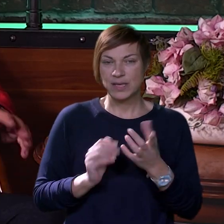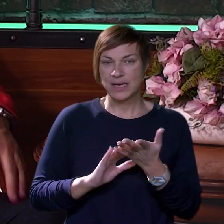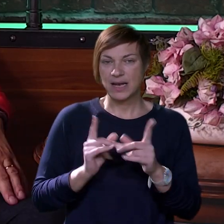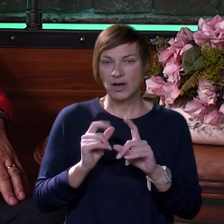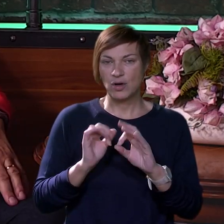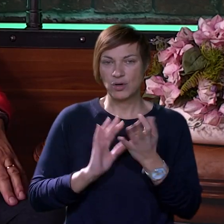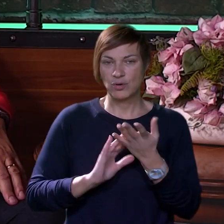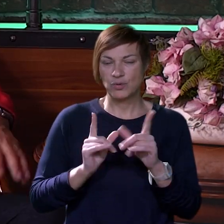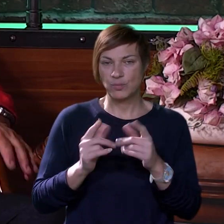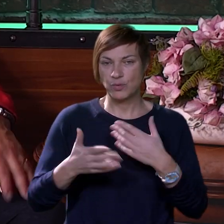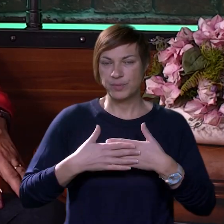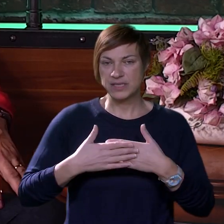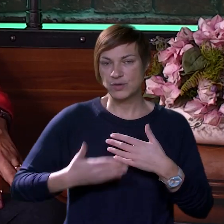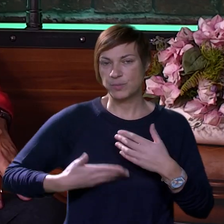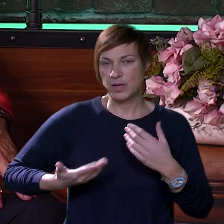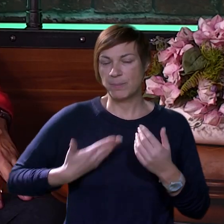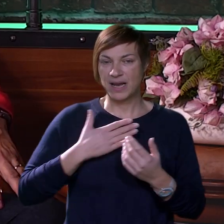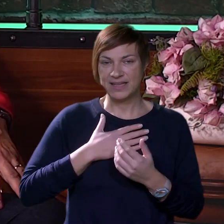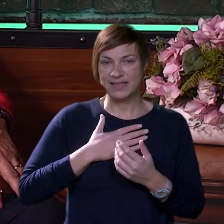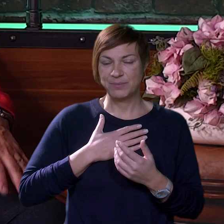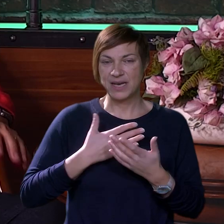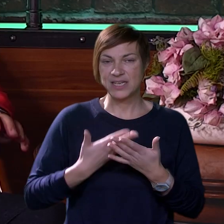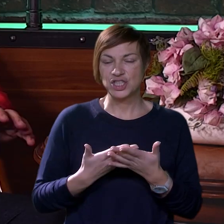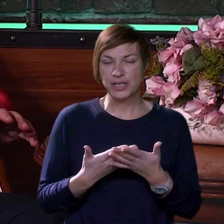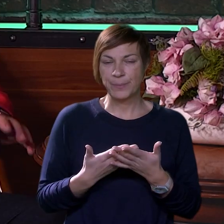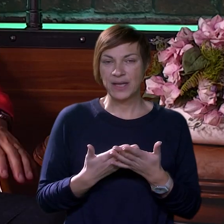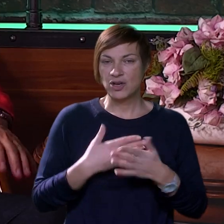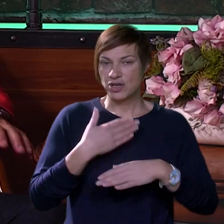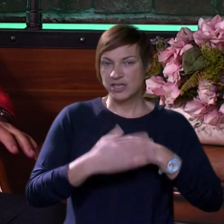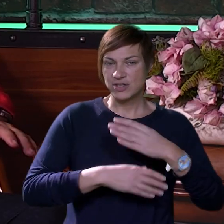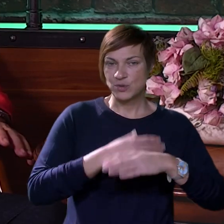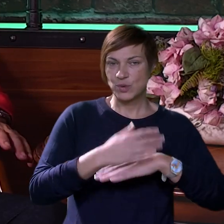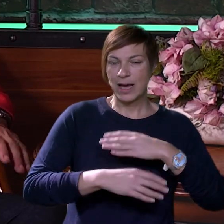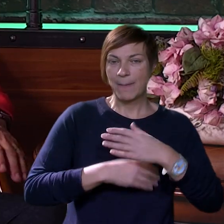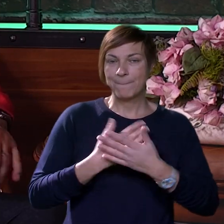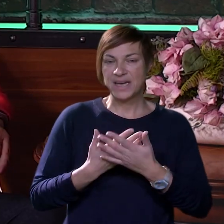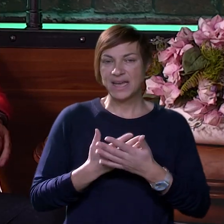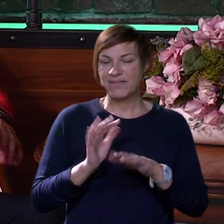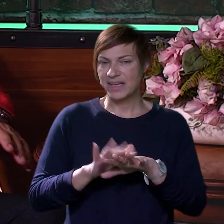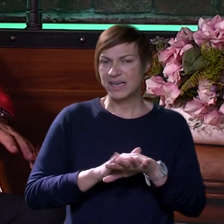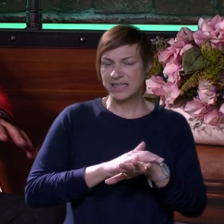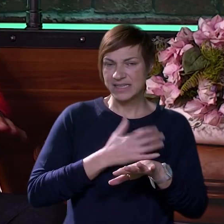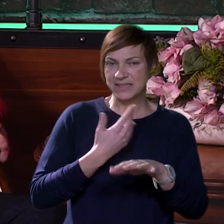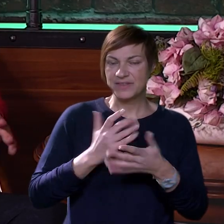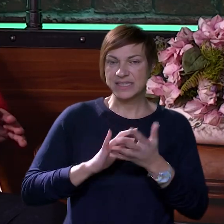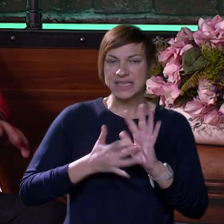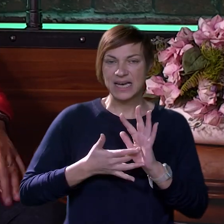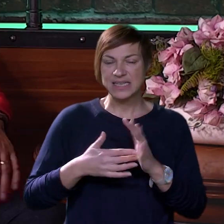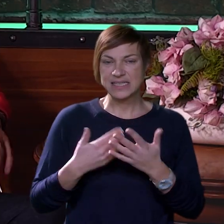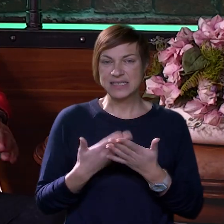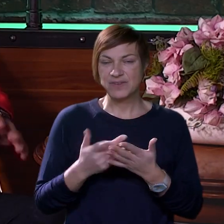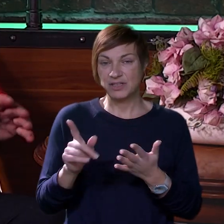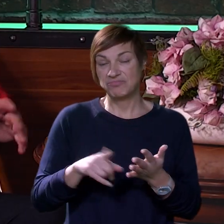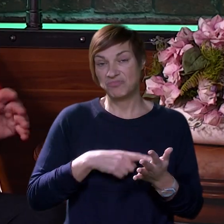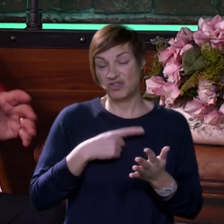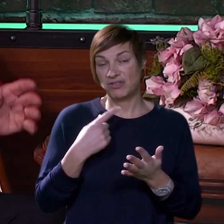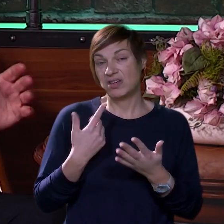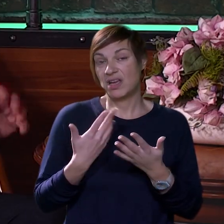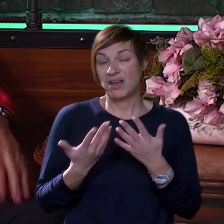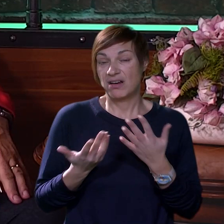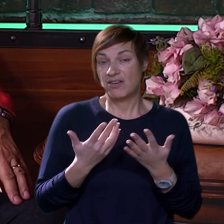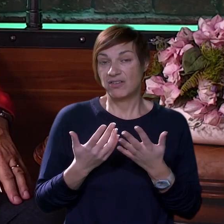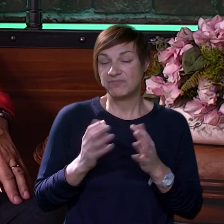na lokrumu je to bilo, pristupio je mladima našim, oni su njega previli, zavili, dezinficirali, čudo sve i on je, to je trajalo